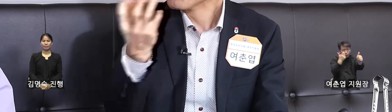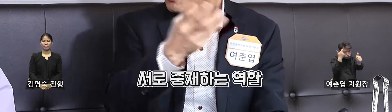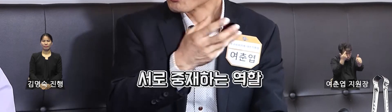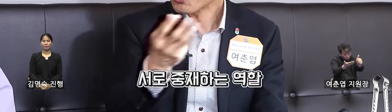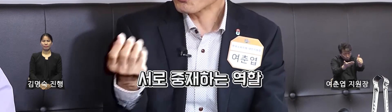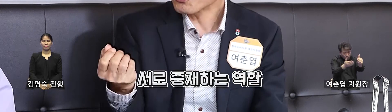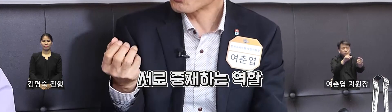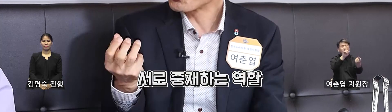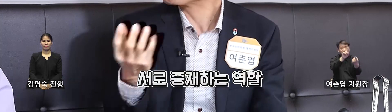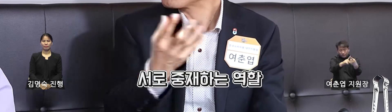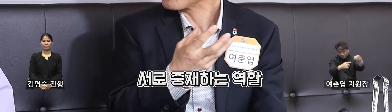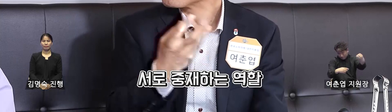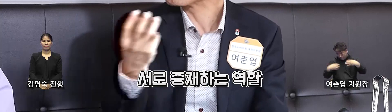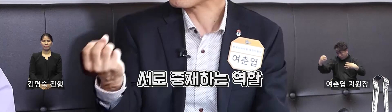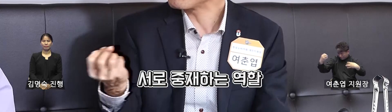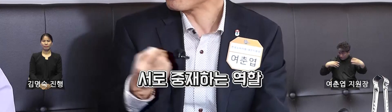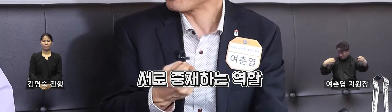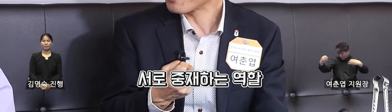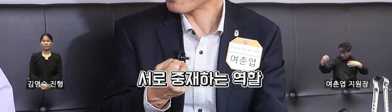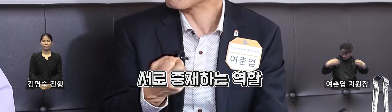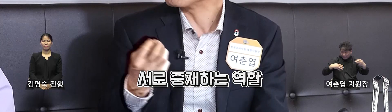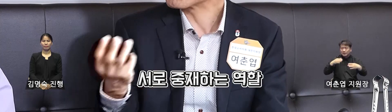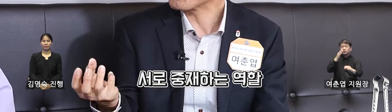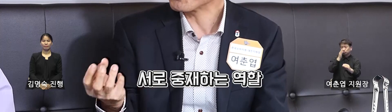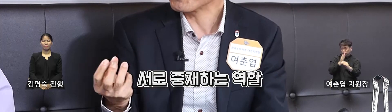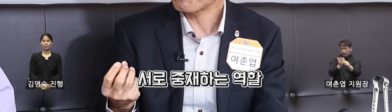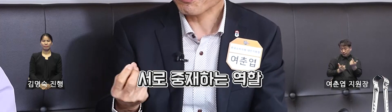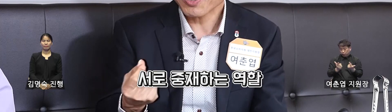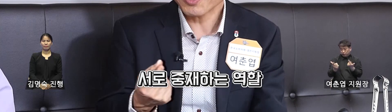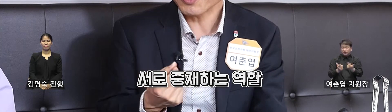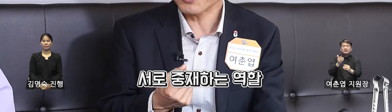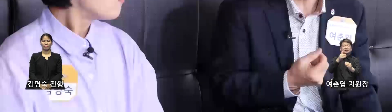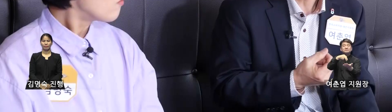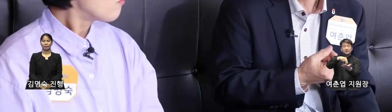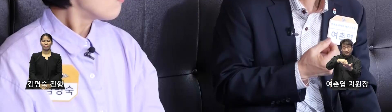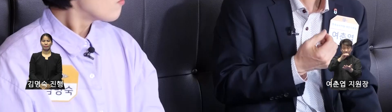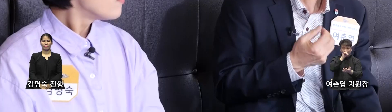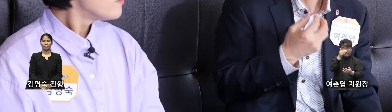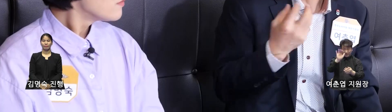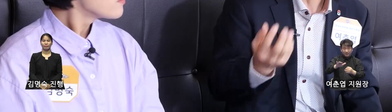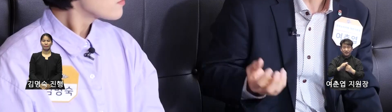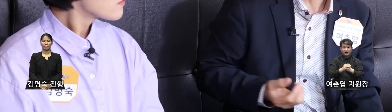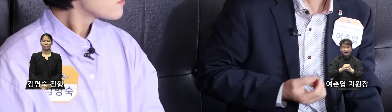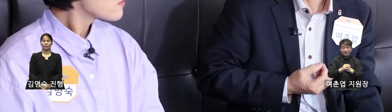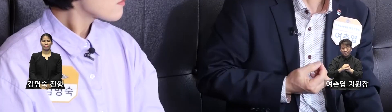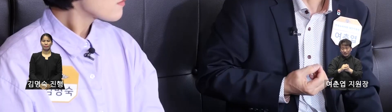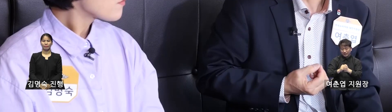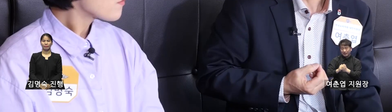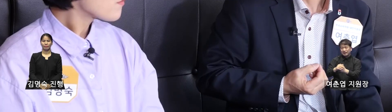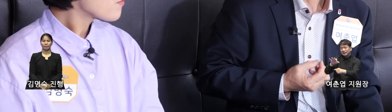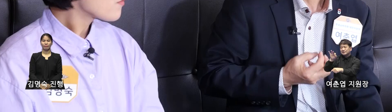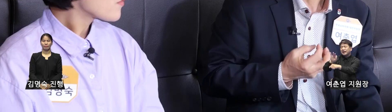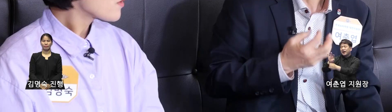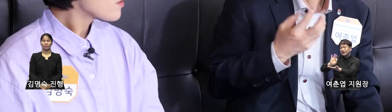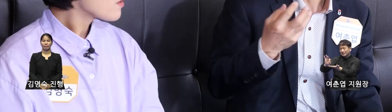이제 서로 중재를 하는 역할을 하고 있어요. 그런데 이제